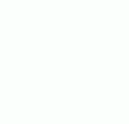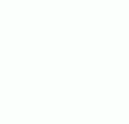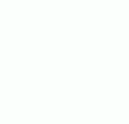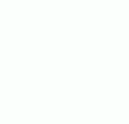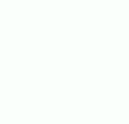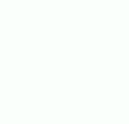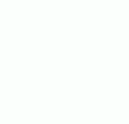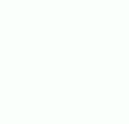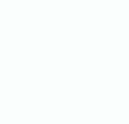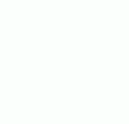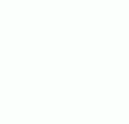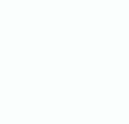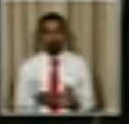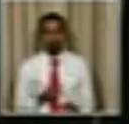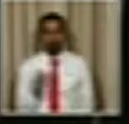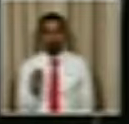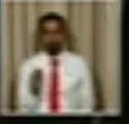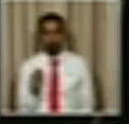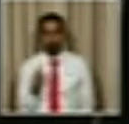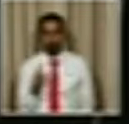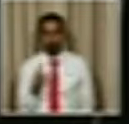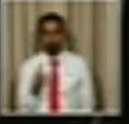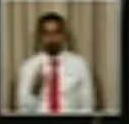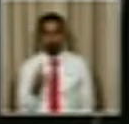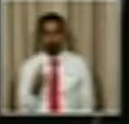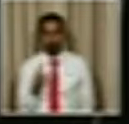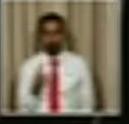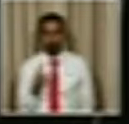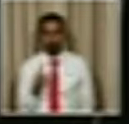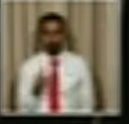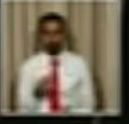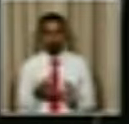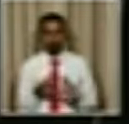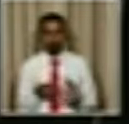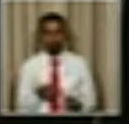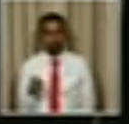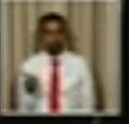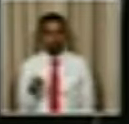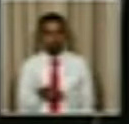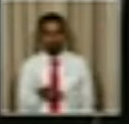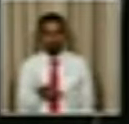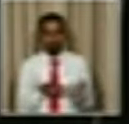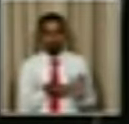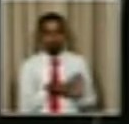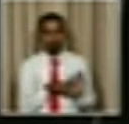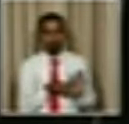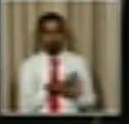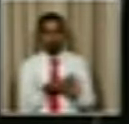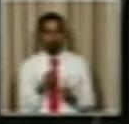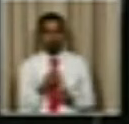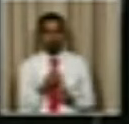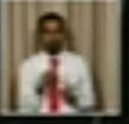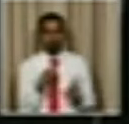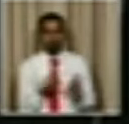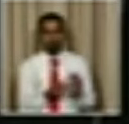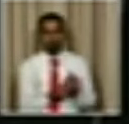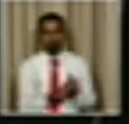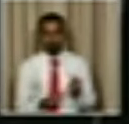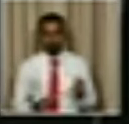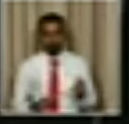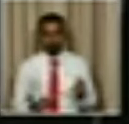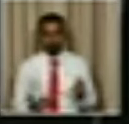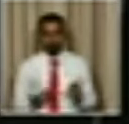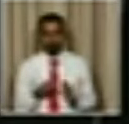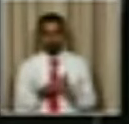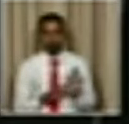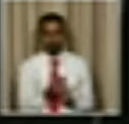the web news. එදා මයිදිනේ දවසේදී ඒකේ ඉන්න පරිම පාර්ලිමේන්තුව නියෝජනය කරපු